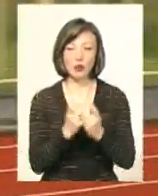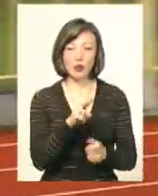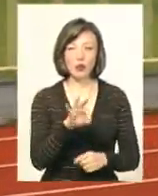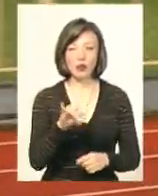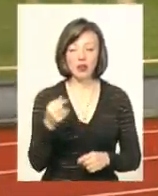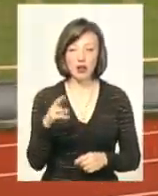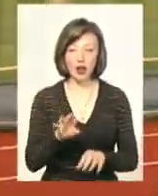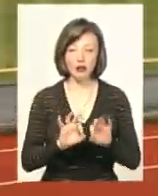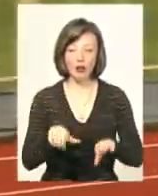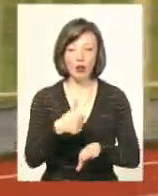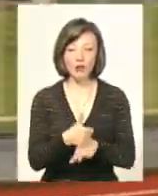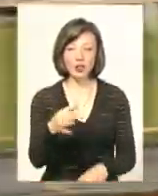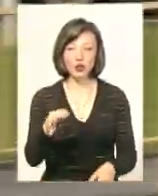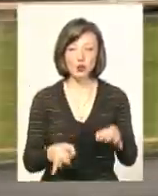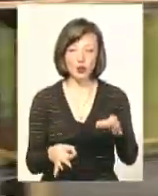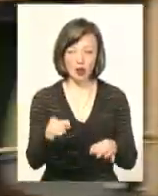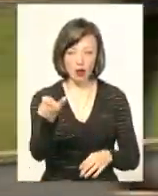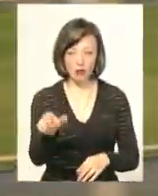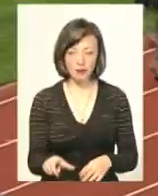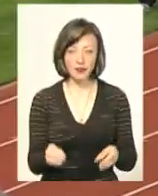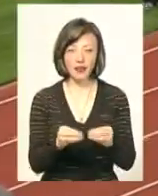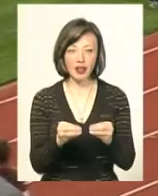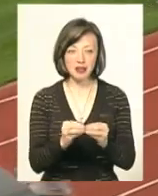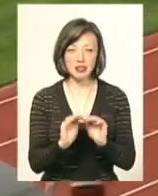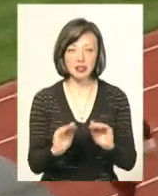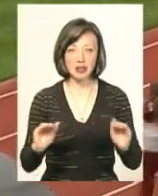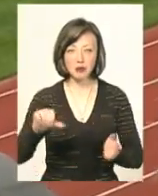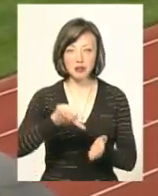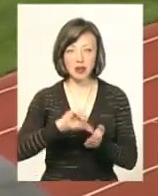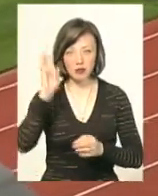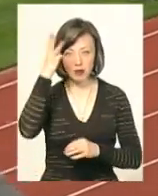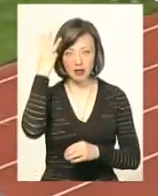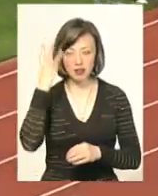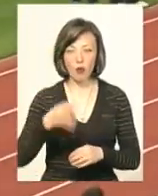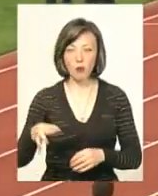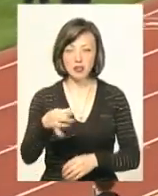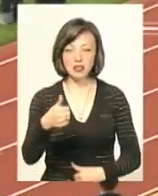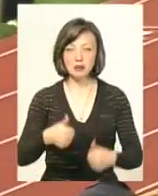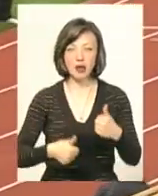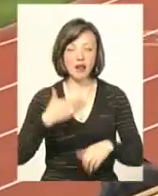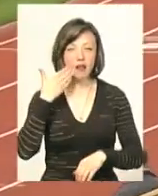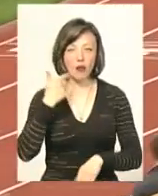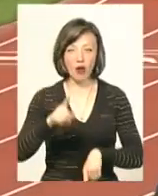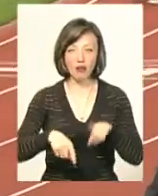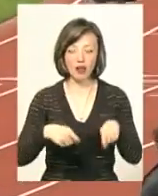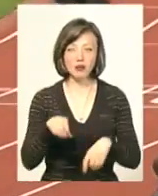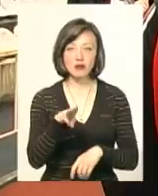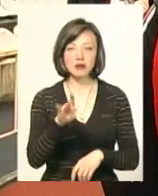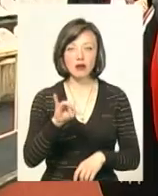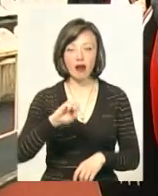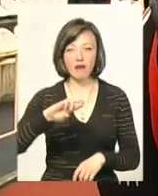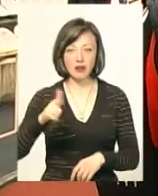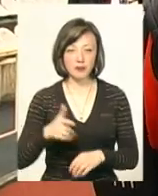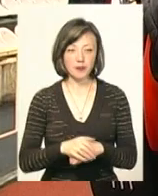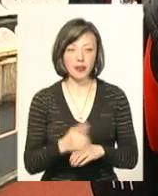розповів головний суддя змагань Володимир Коричак, 10 школярів представлятимуть Хмельницький на обласних змаганнях з легкої атлетики у травні. На